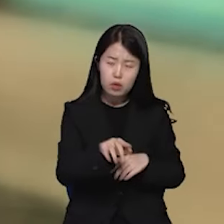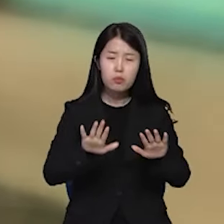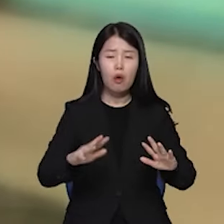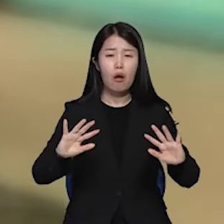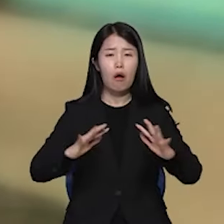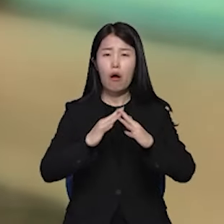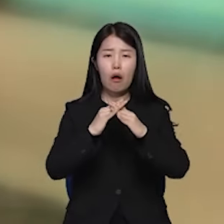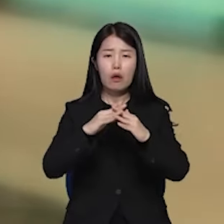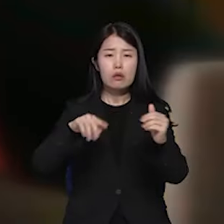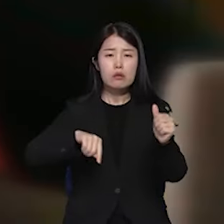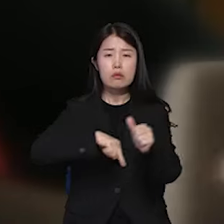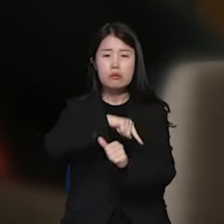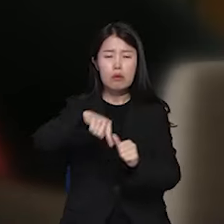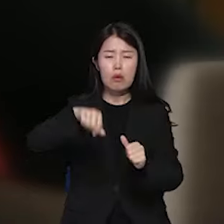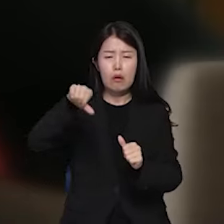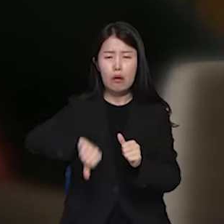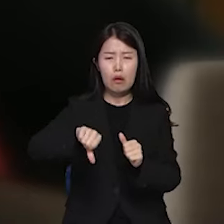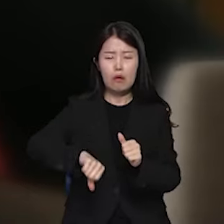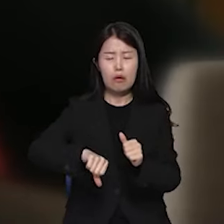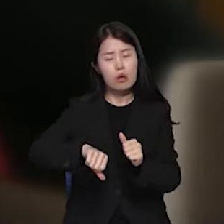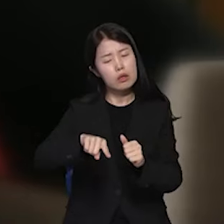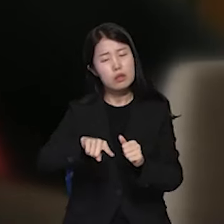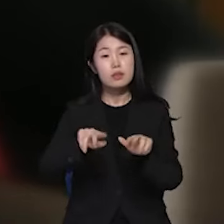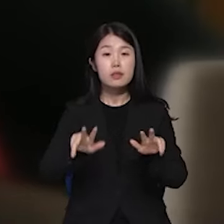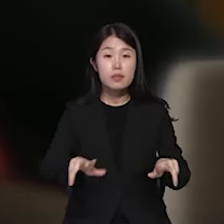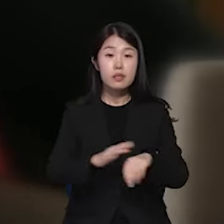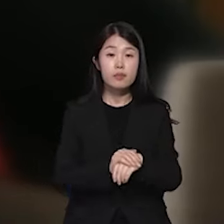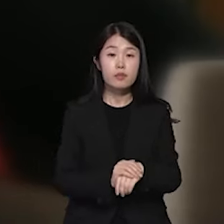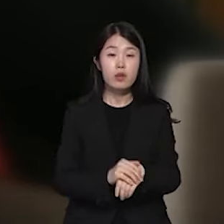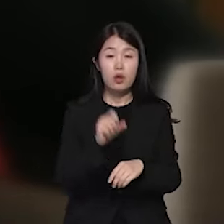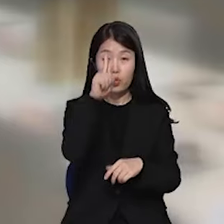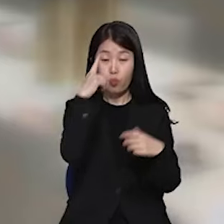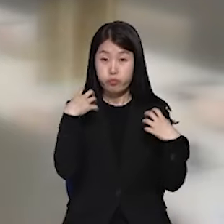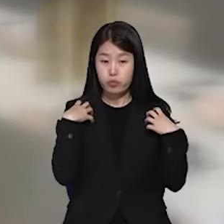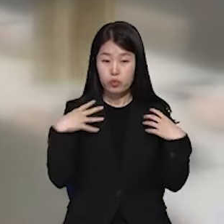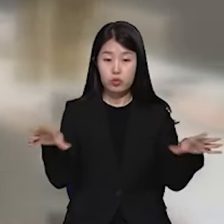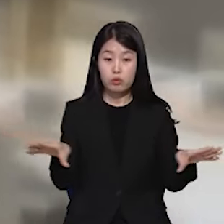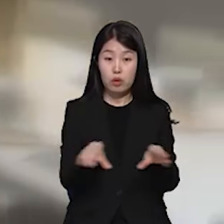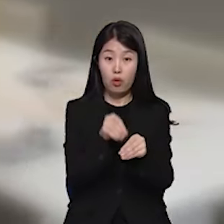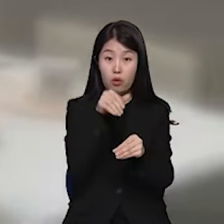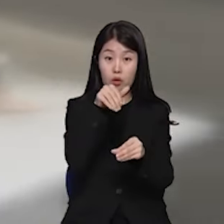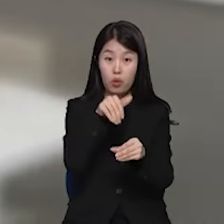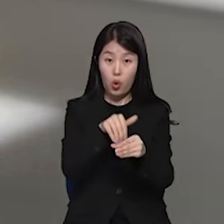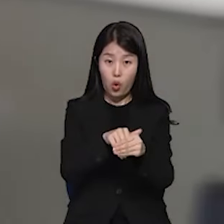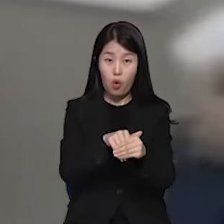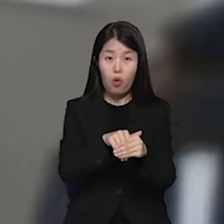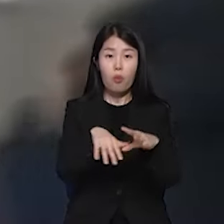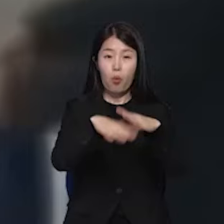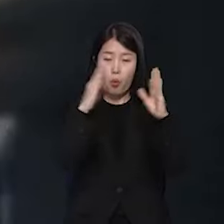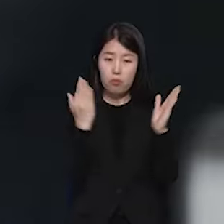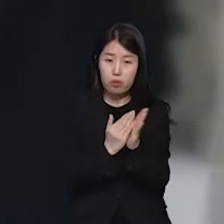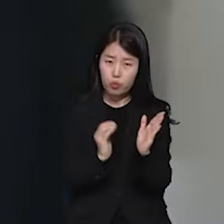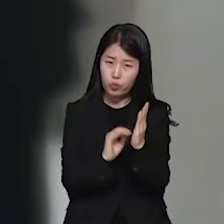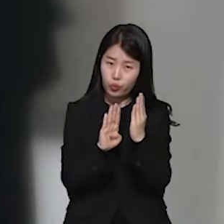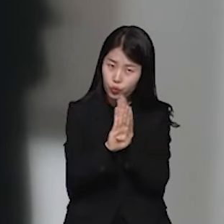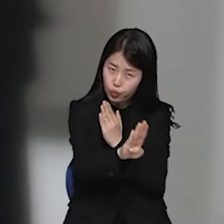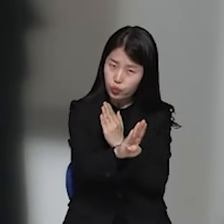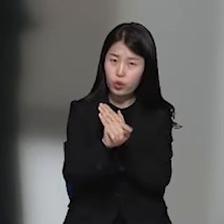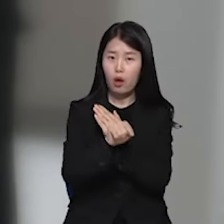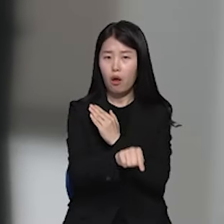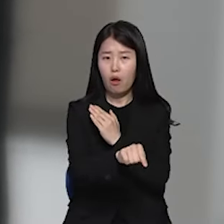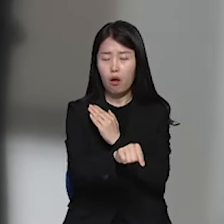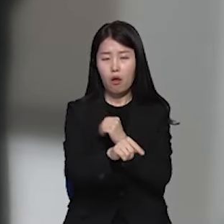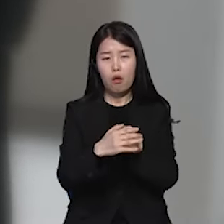있는 가운데 정부가 4월 총선 이후 부동산 PF 구조 조정에 나설 것이라는 전망도 나오면서 지역 경제에들이 운